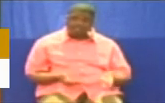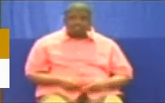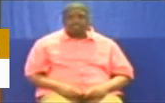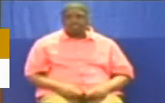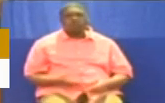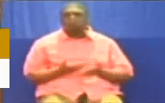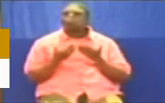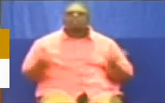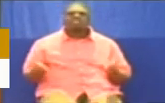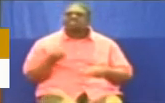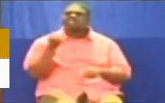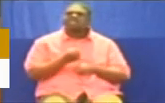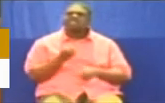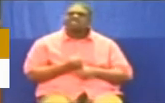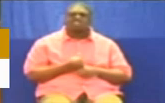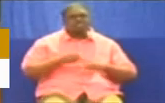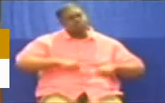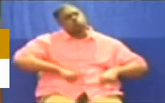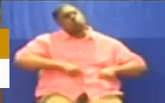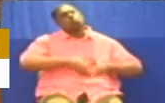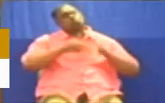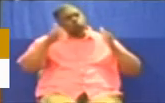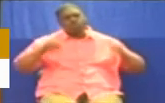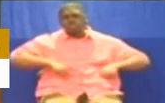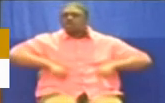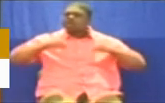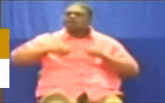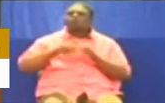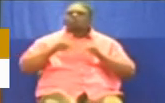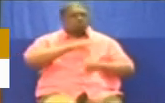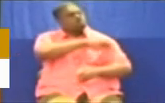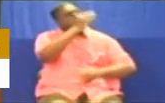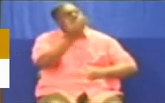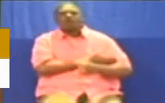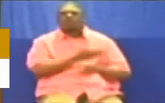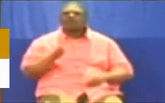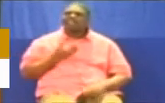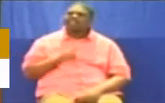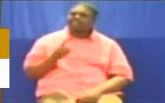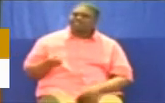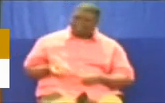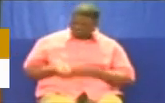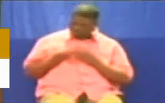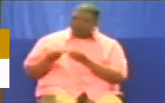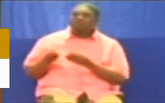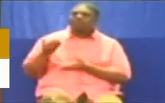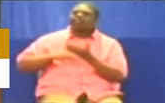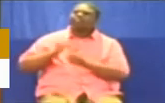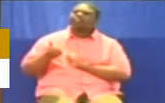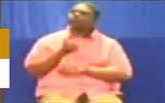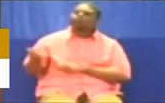kwa nini tuwarundikie madaraka makubwa namna hii? Yaani wanataka nini? Huyu si mtu alisemi tu na kadhalika,